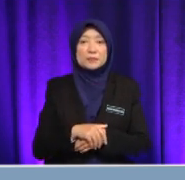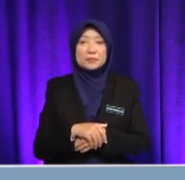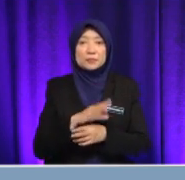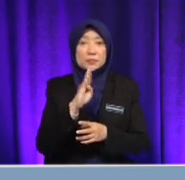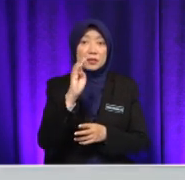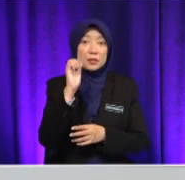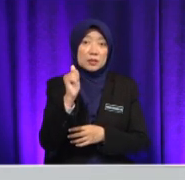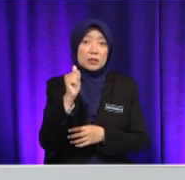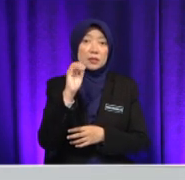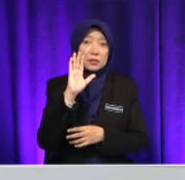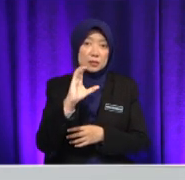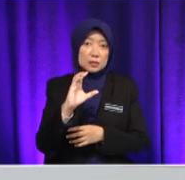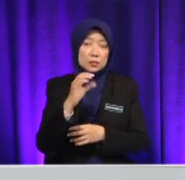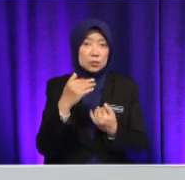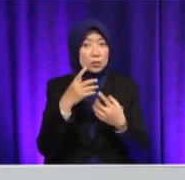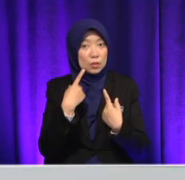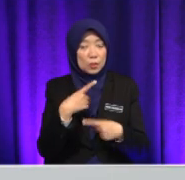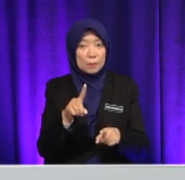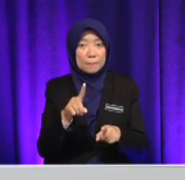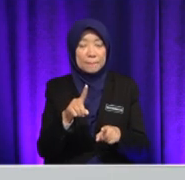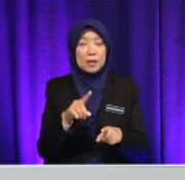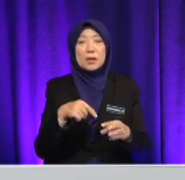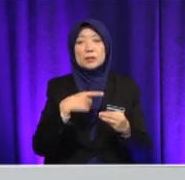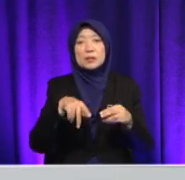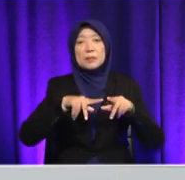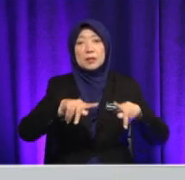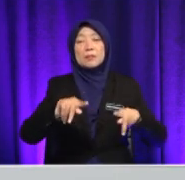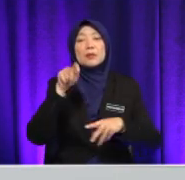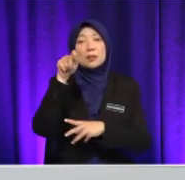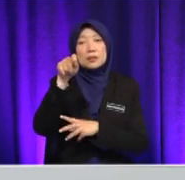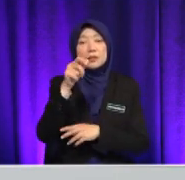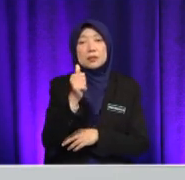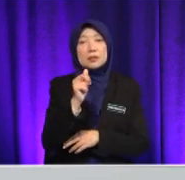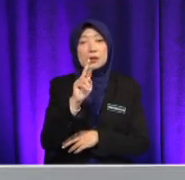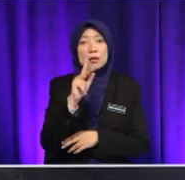ini adalah berkaitan dengan papan tanda akrilik